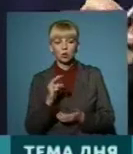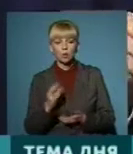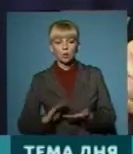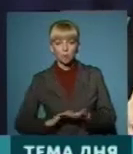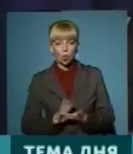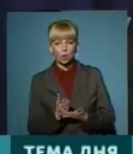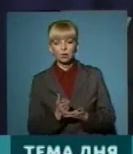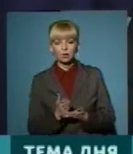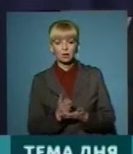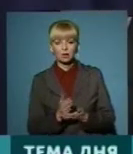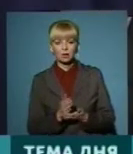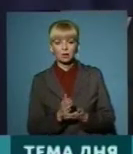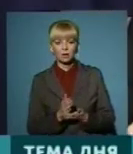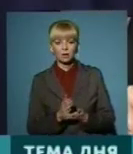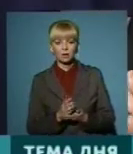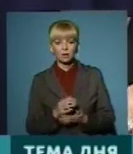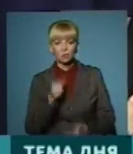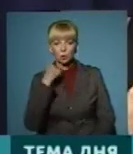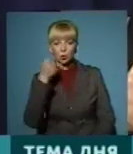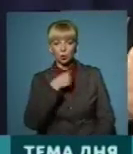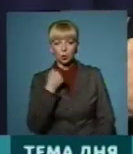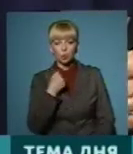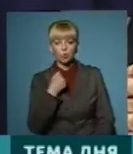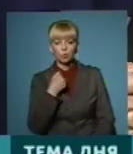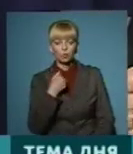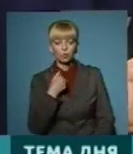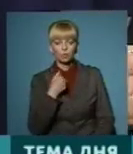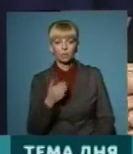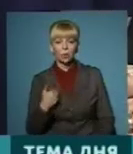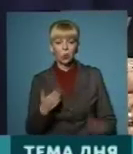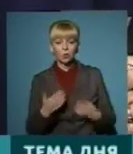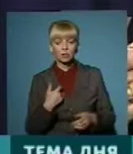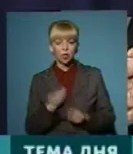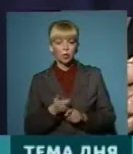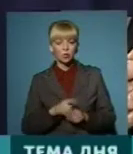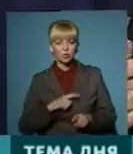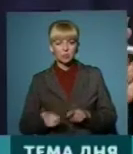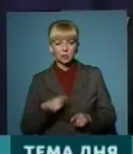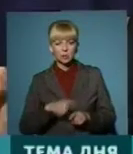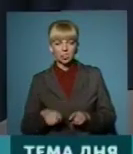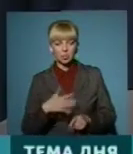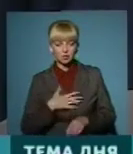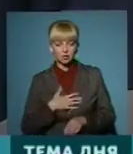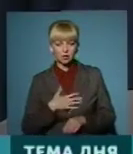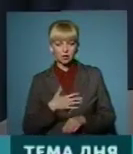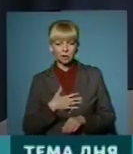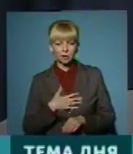Минсоцполитикой в червне месяце прошлого года, он затверился, значит, отреагировали наши очень быстро, наша,